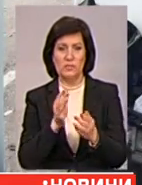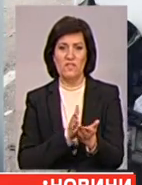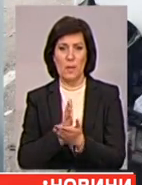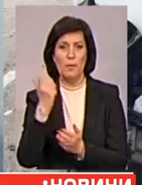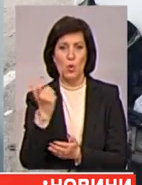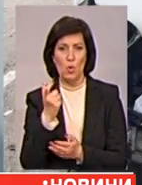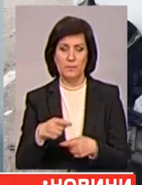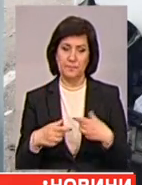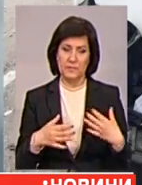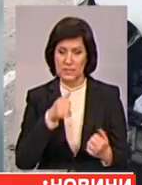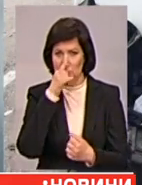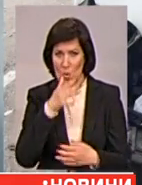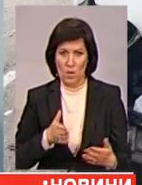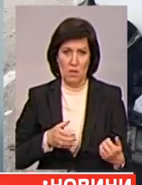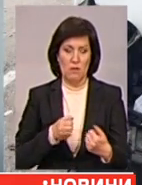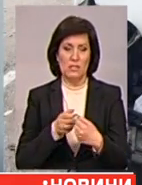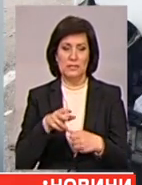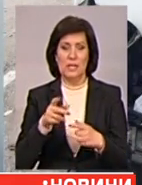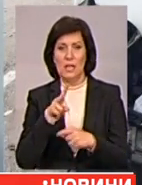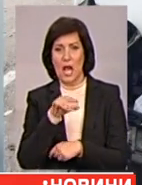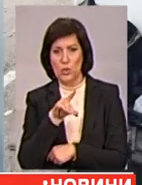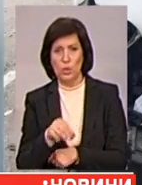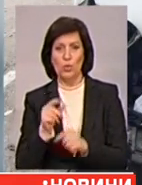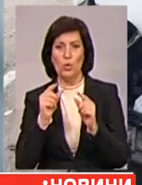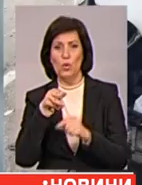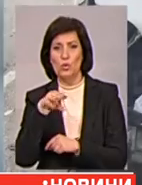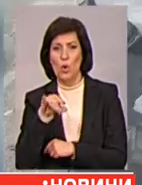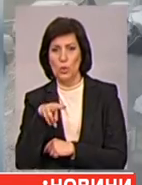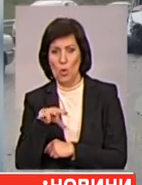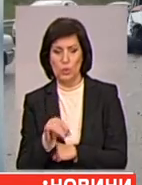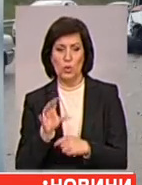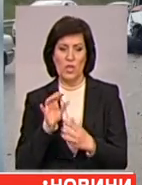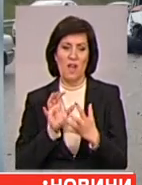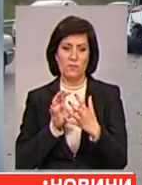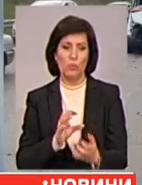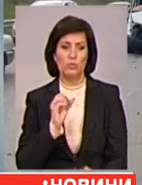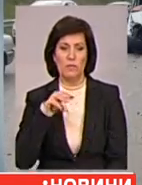Харкова. На іншому боці не зміг розминутись з Ладою, Тойотою та автобусом «Еталон».